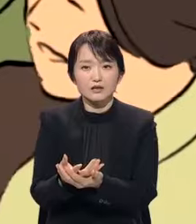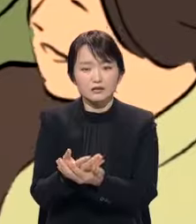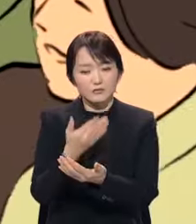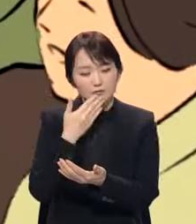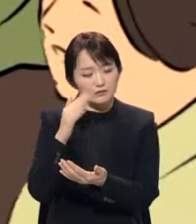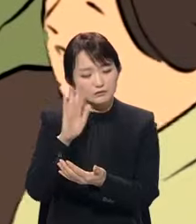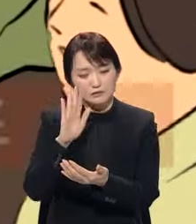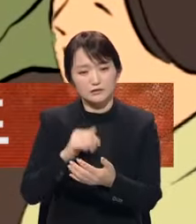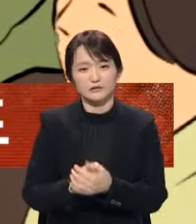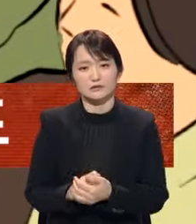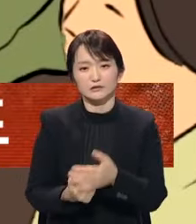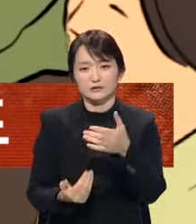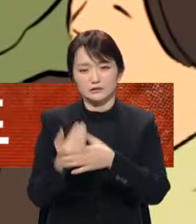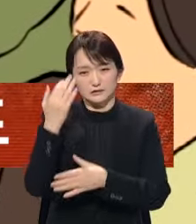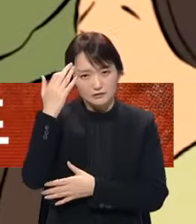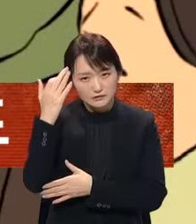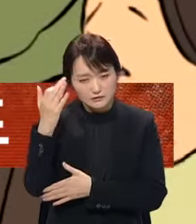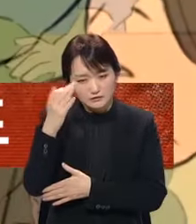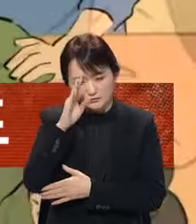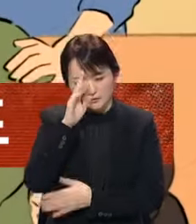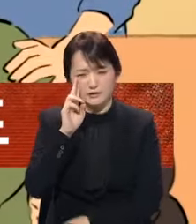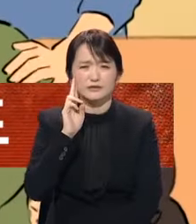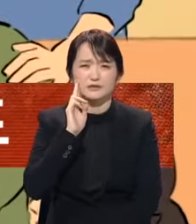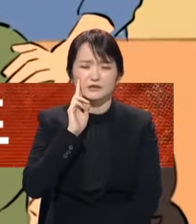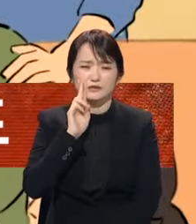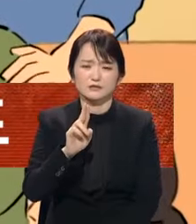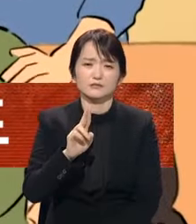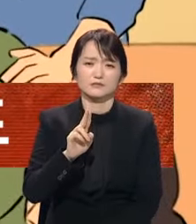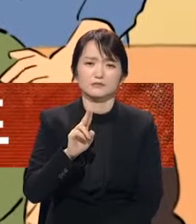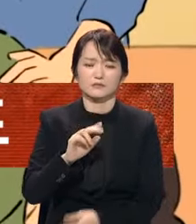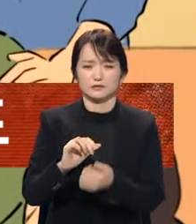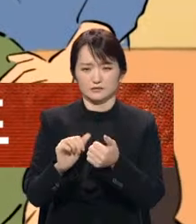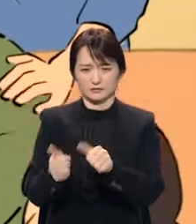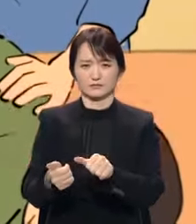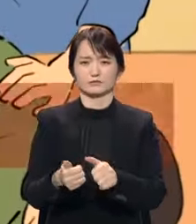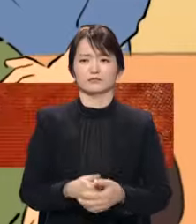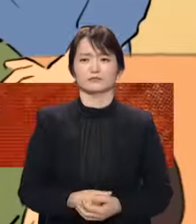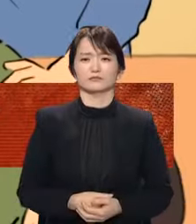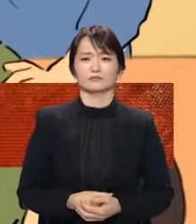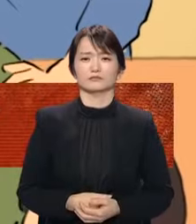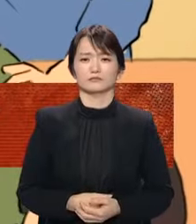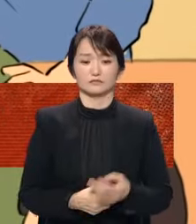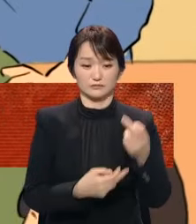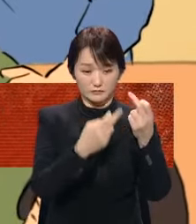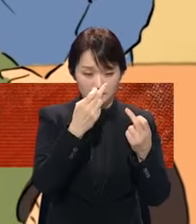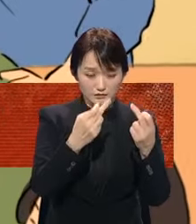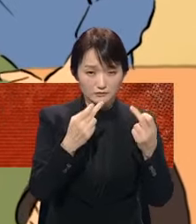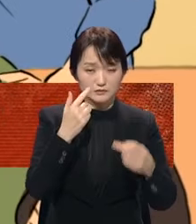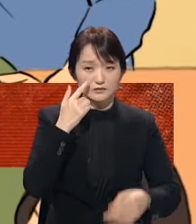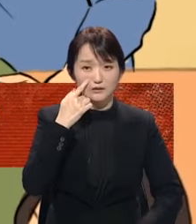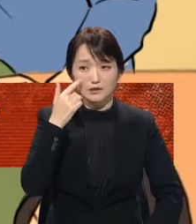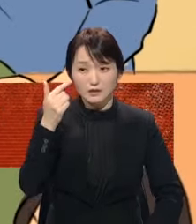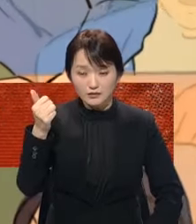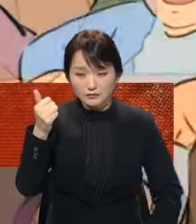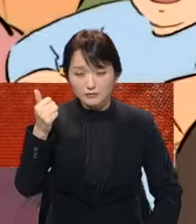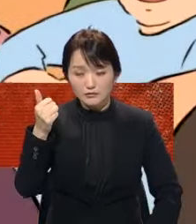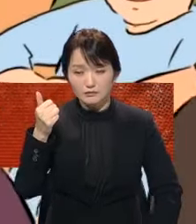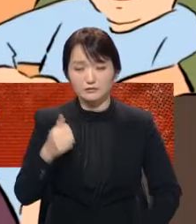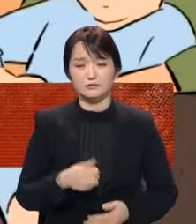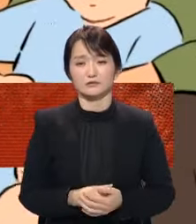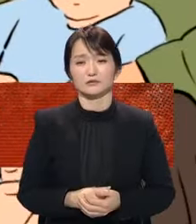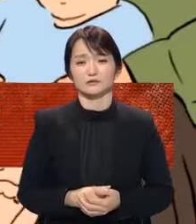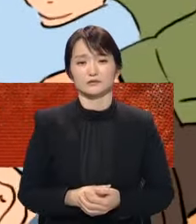전폐했고 사건 19일 만에 병세가 아주 급격히 악화돼서 사망했습니다. 결국 이 형제의 아버지는 이 남편 그리고 두 아들을 잃고